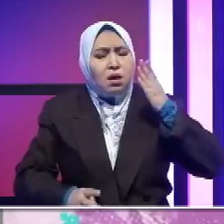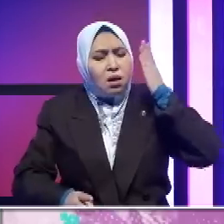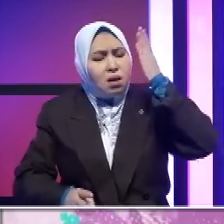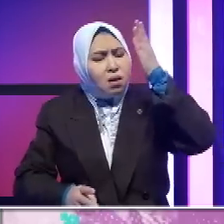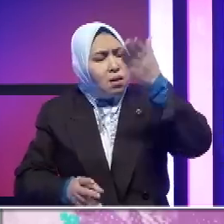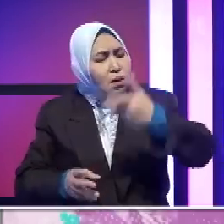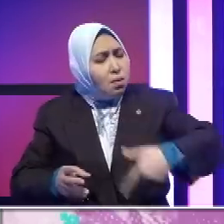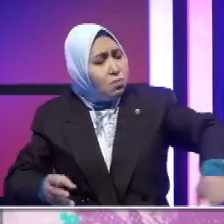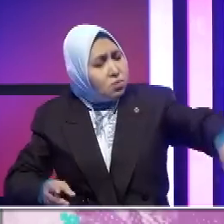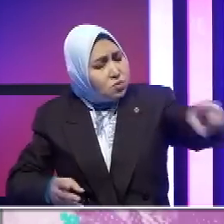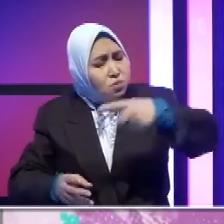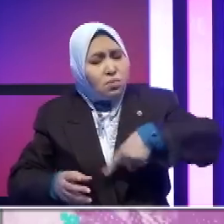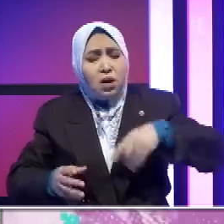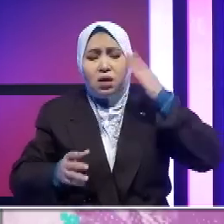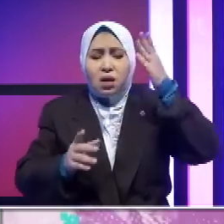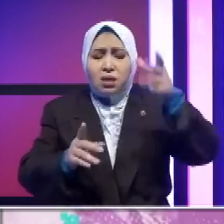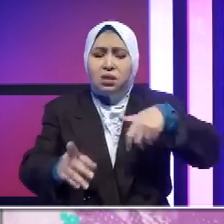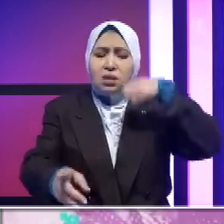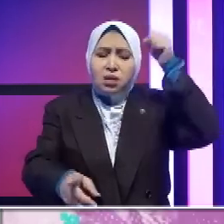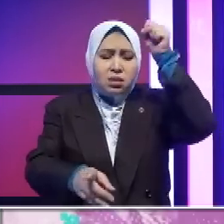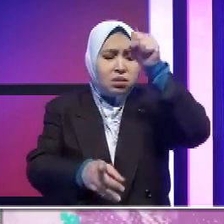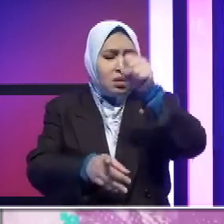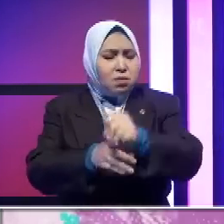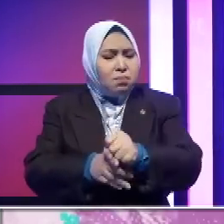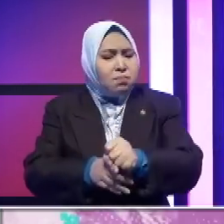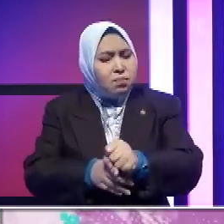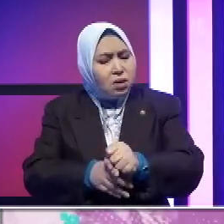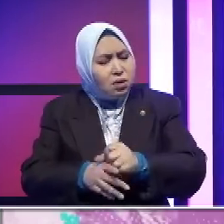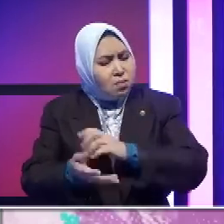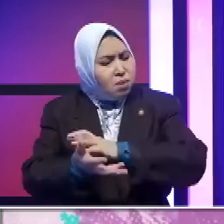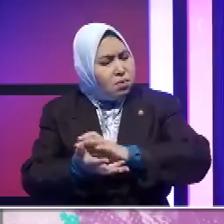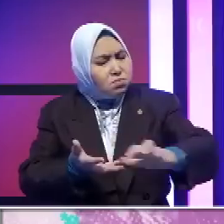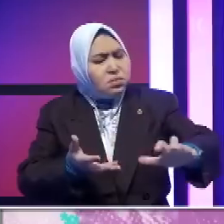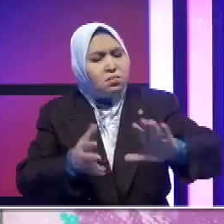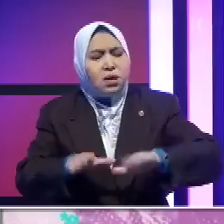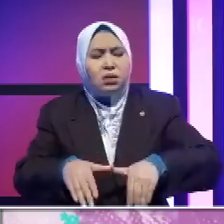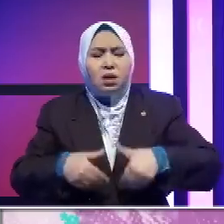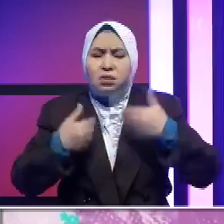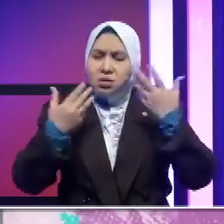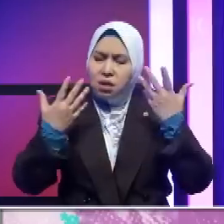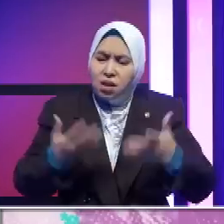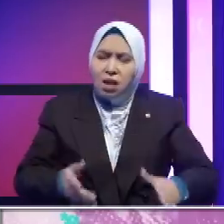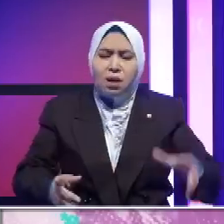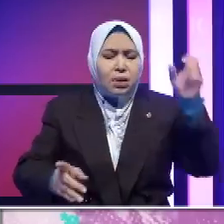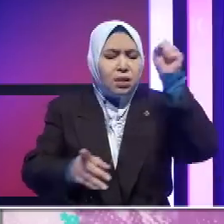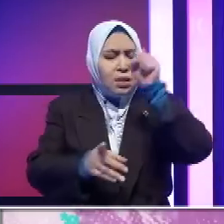أخاف عليكم مثل يوم